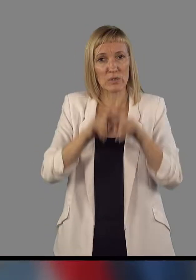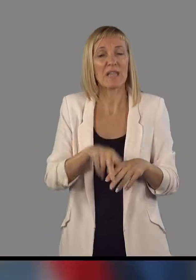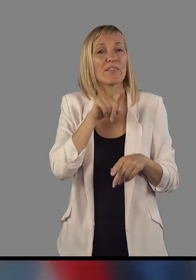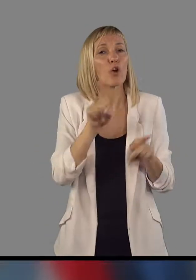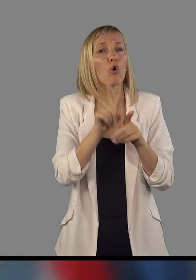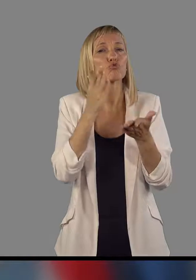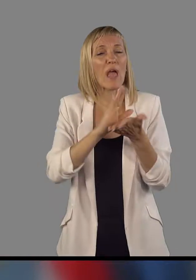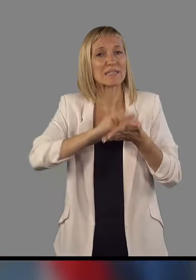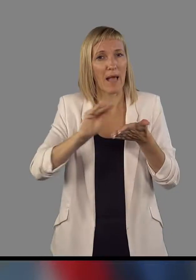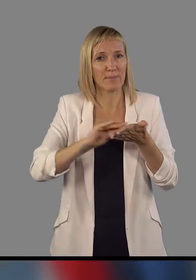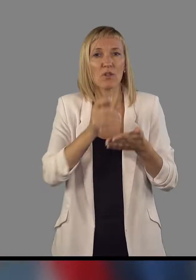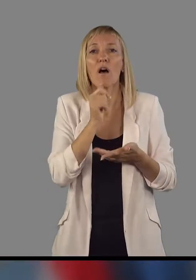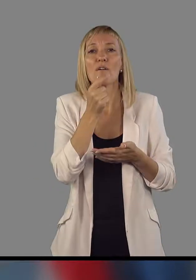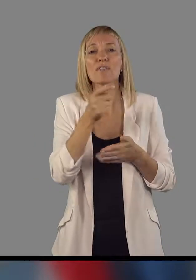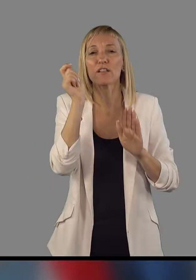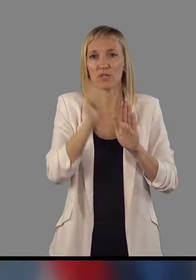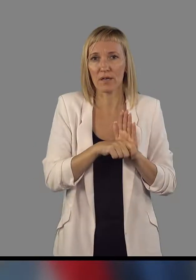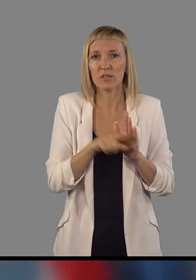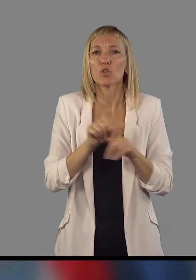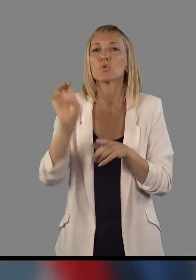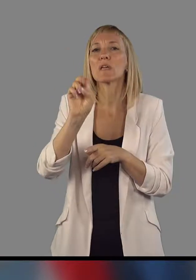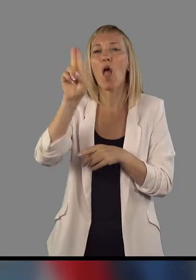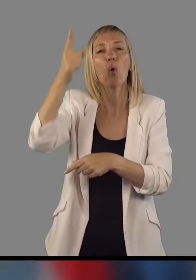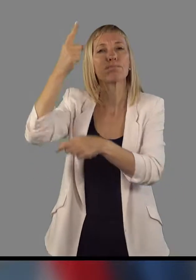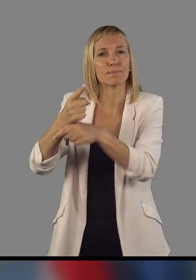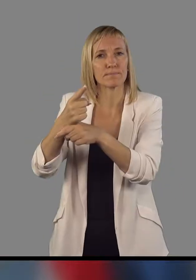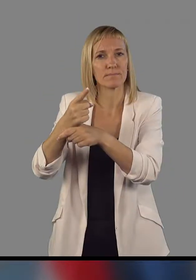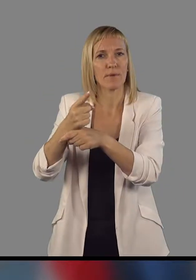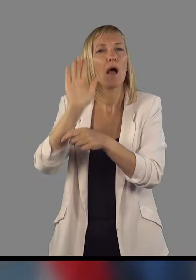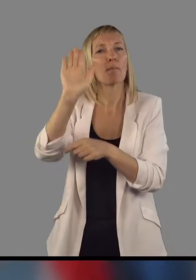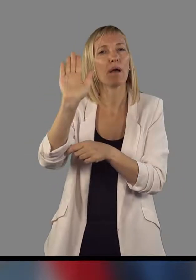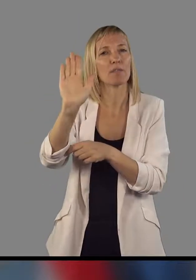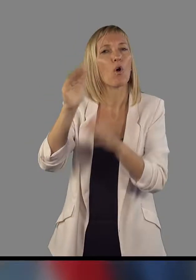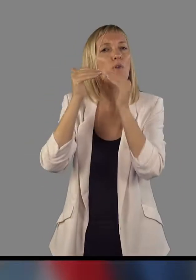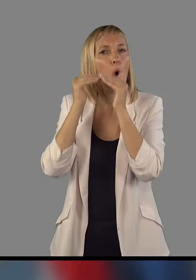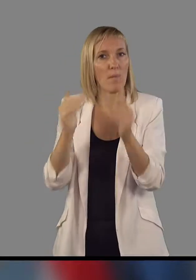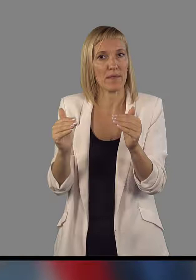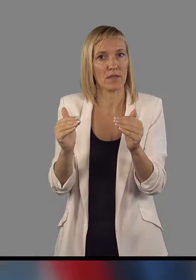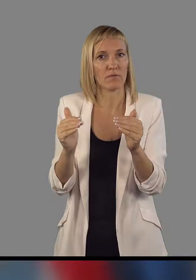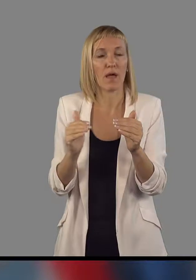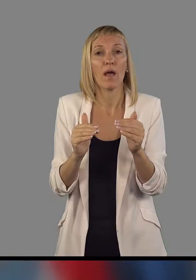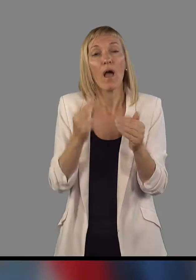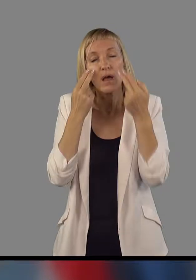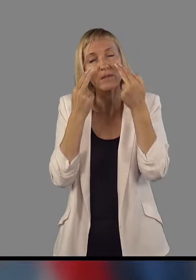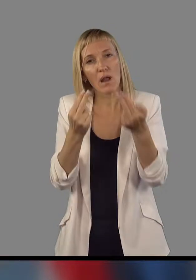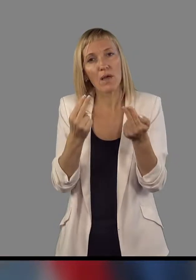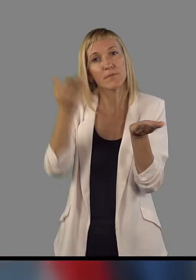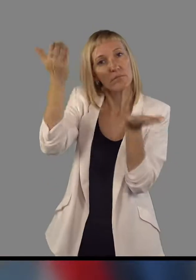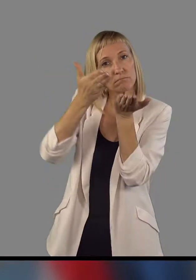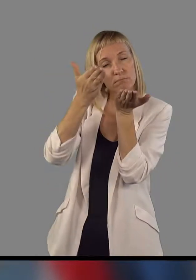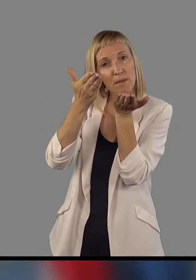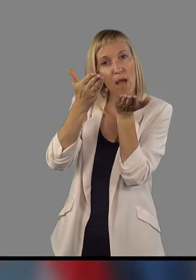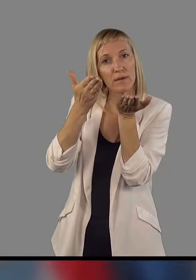Zaenkrat ostajajo takšne. Veste, tudi Evropska direktiva ima svojo svoje omejitve in po